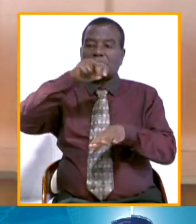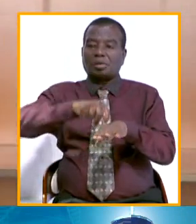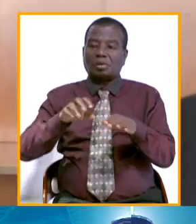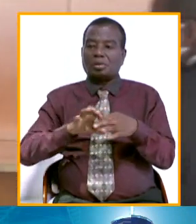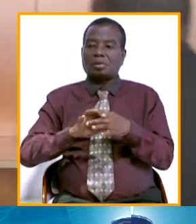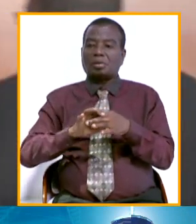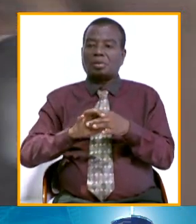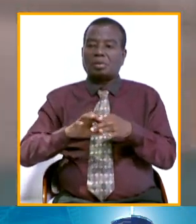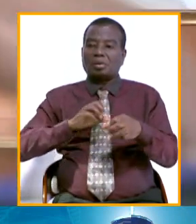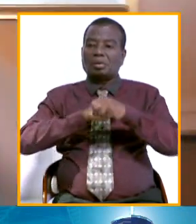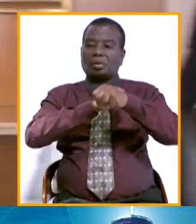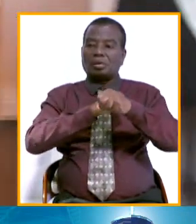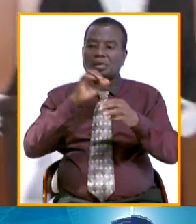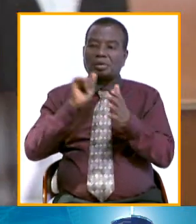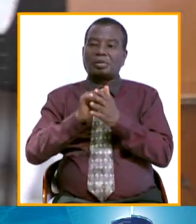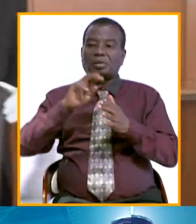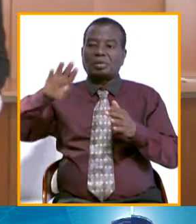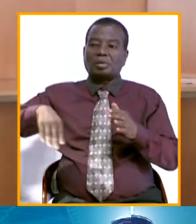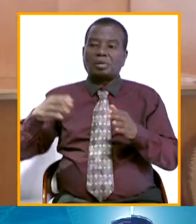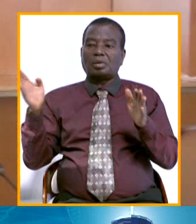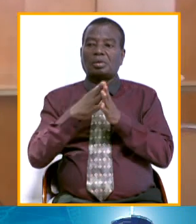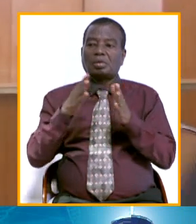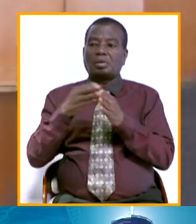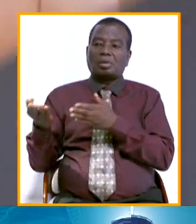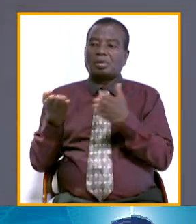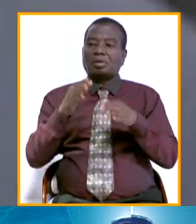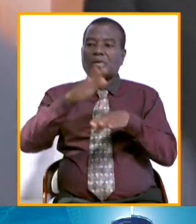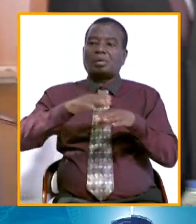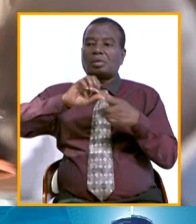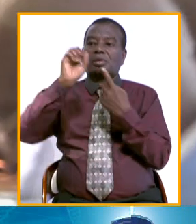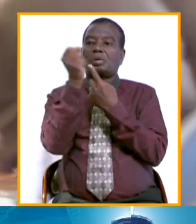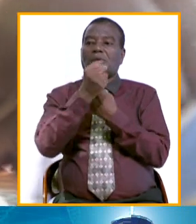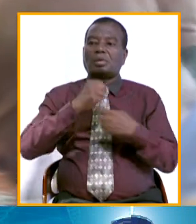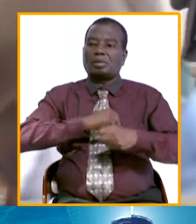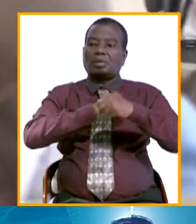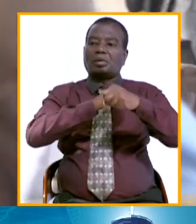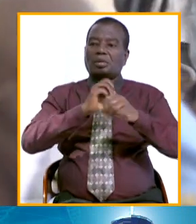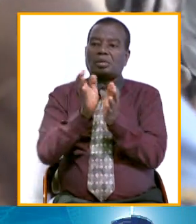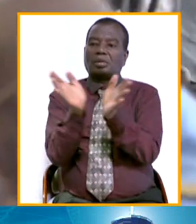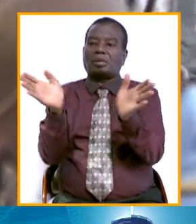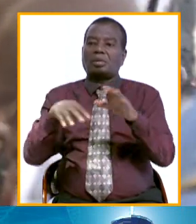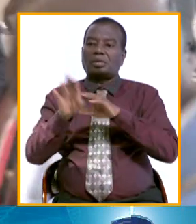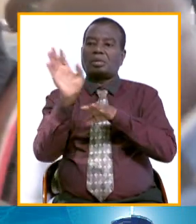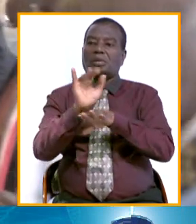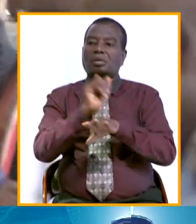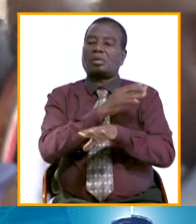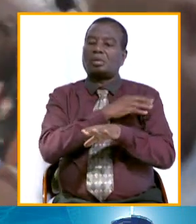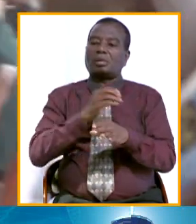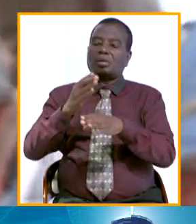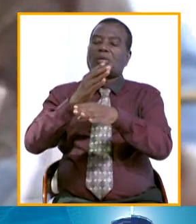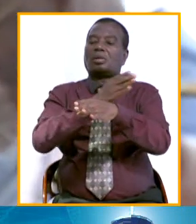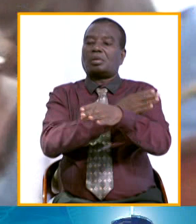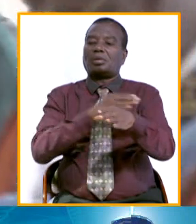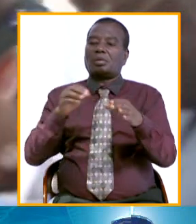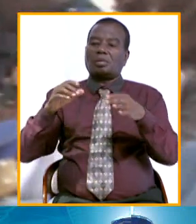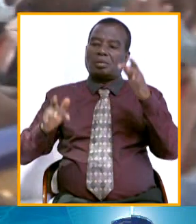de la République. Cette dernière rencontre a porté sur la situation sécuritaire générale en Côte d'Ivoire et l'évolution